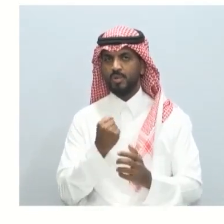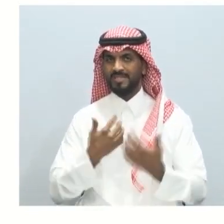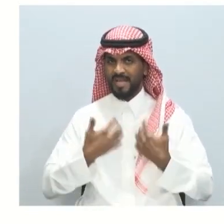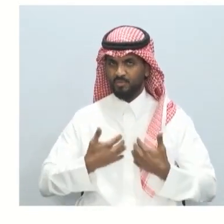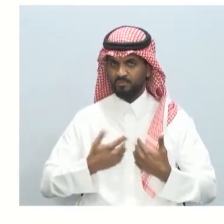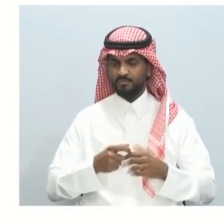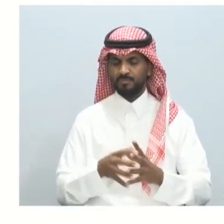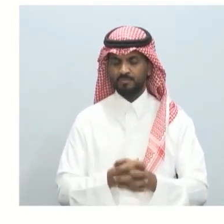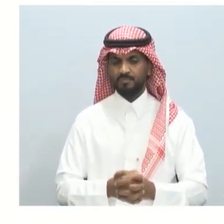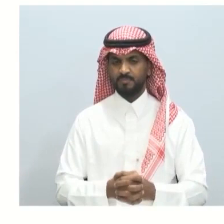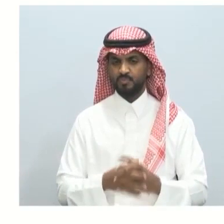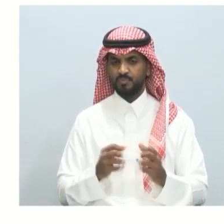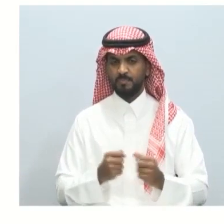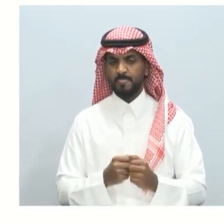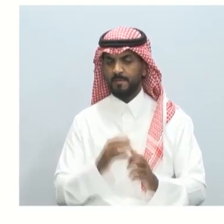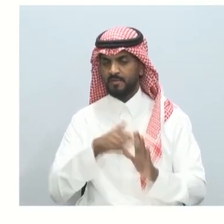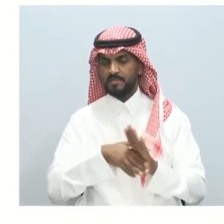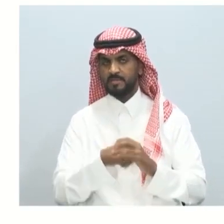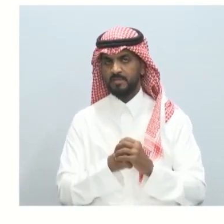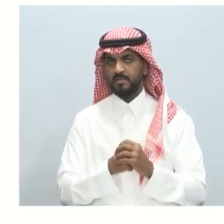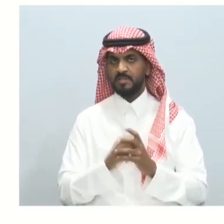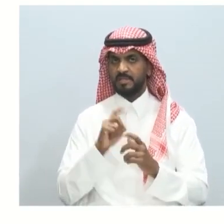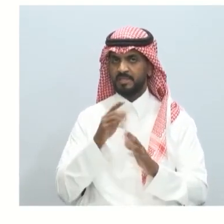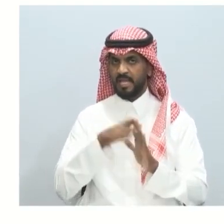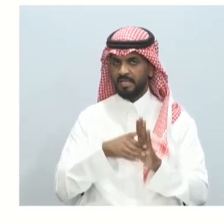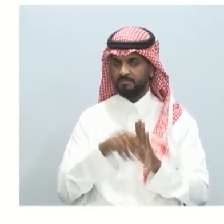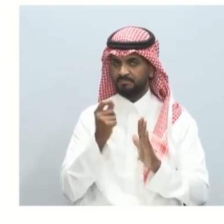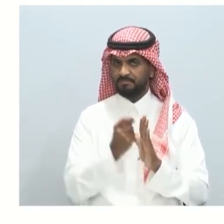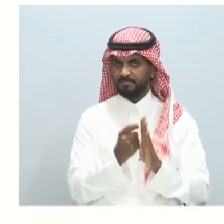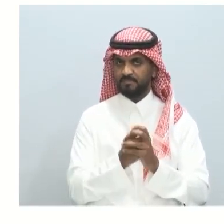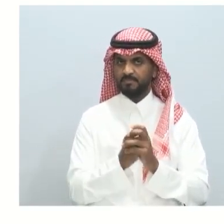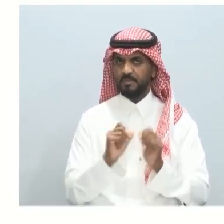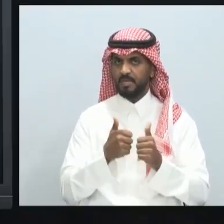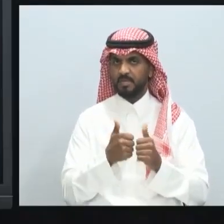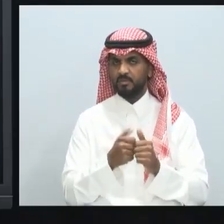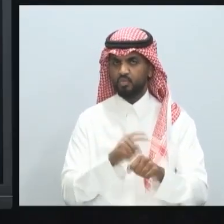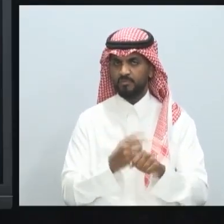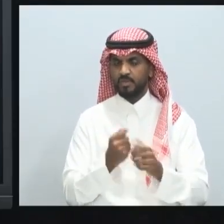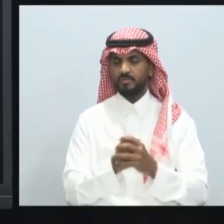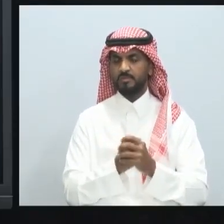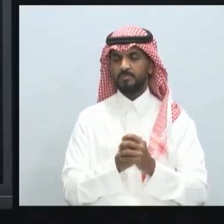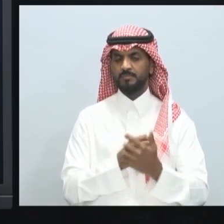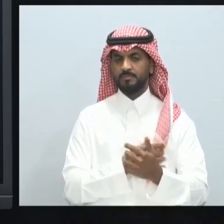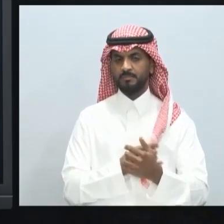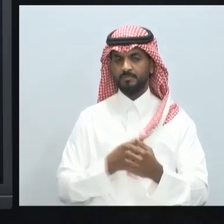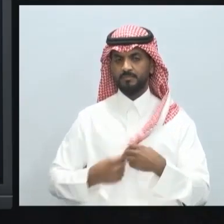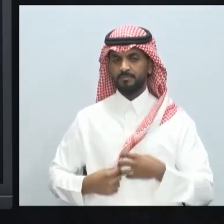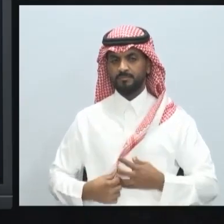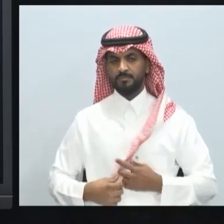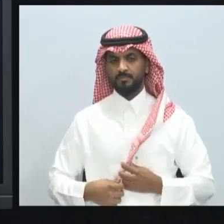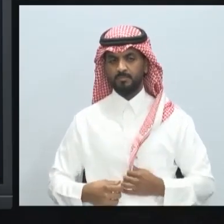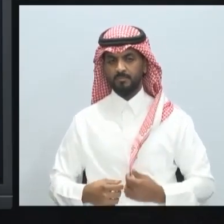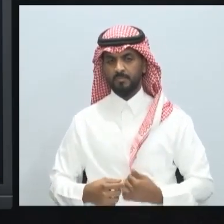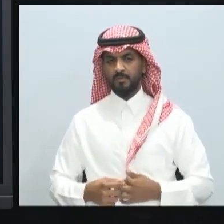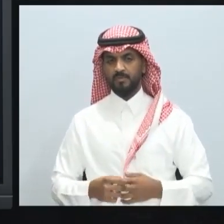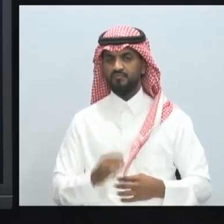الذات لاحظ النص ما تعليقك على النص هنا بامكانك ان توقف المؤقت الذي وضعته ثم ما تعليقك على